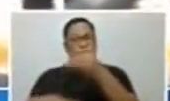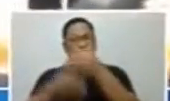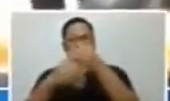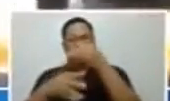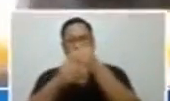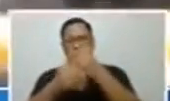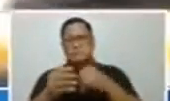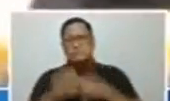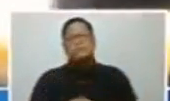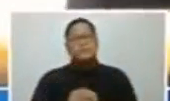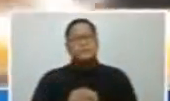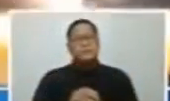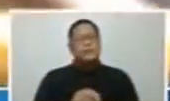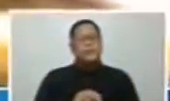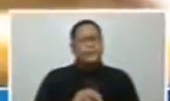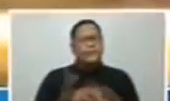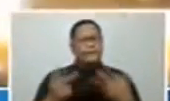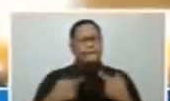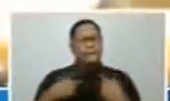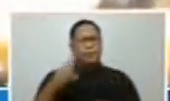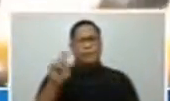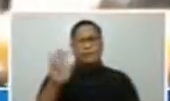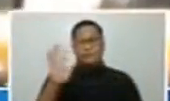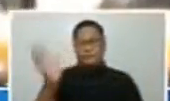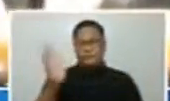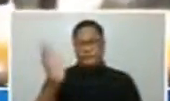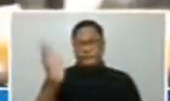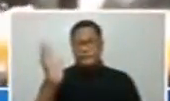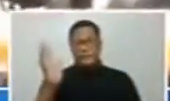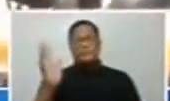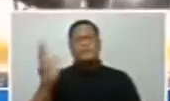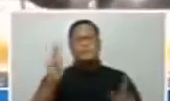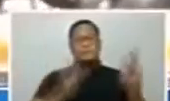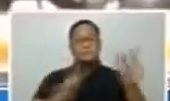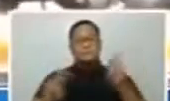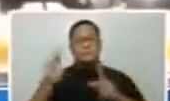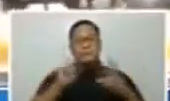Ang Manila ay meron lang 2,008 at ang Quezon City ay